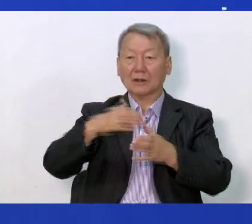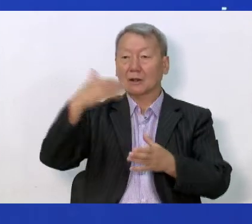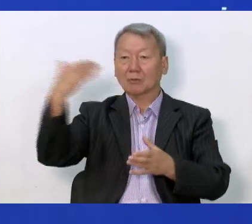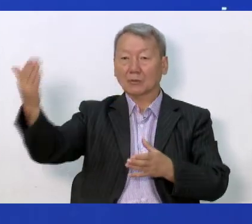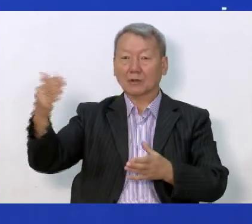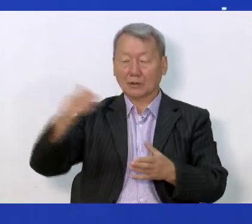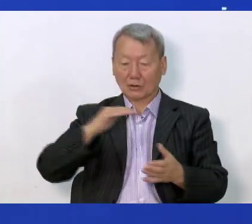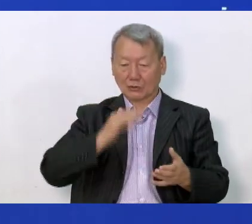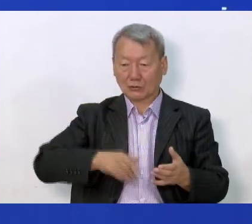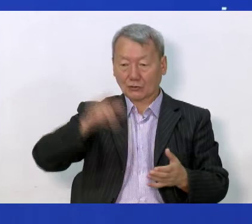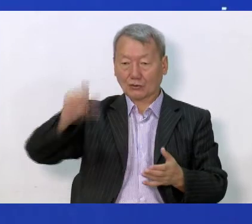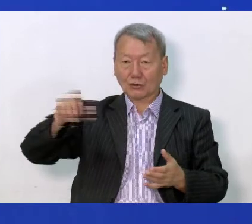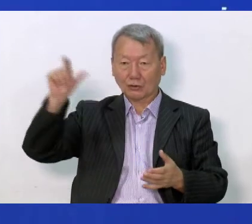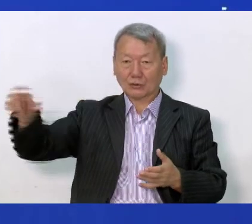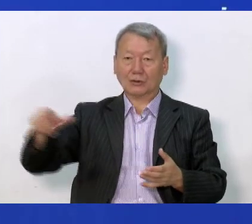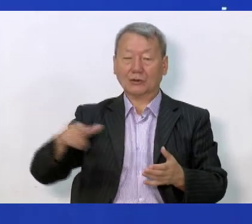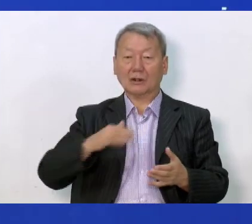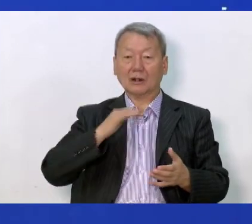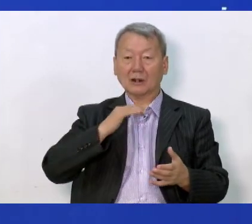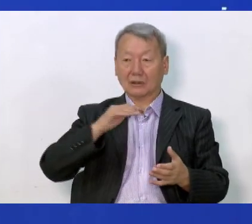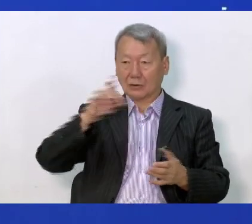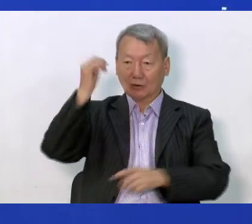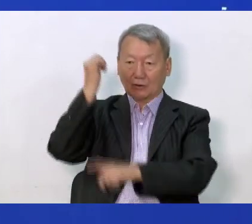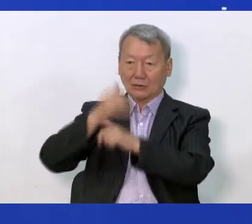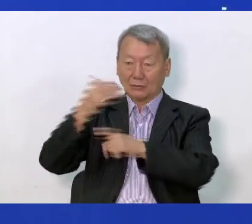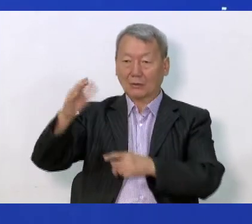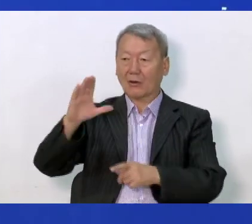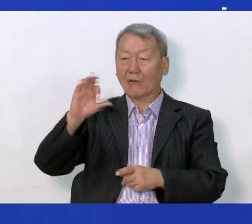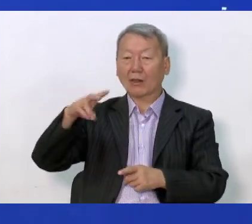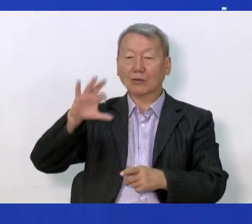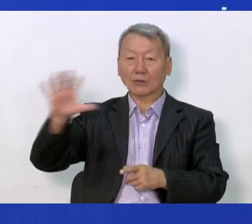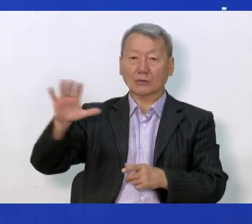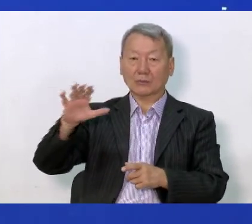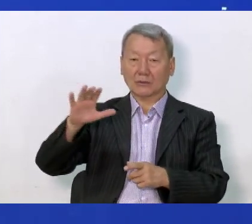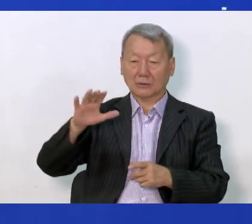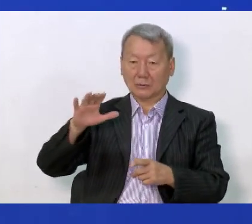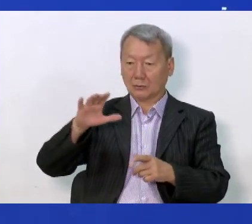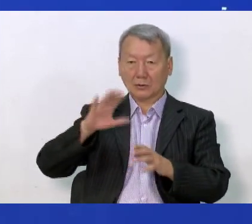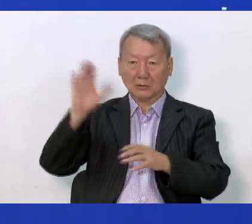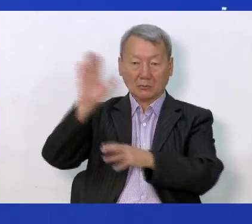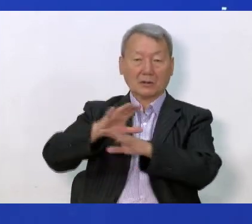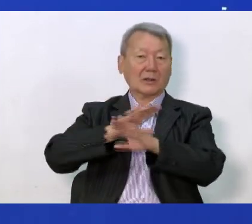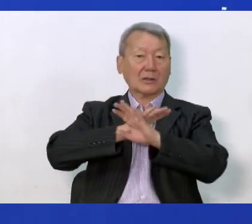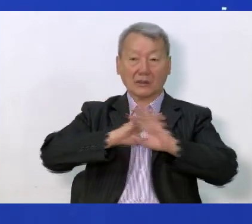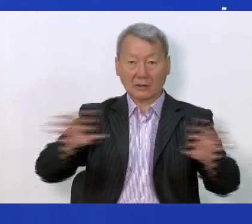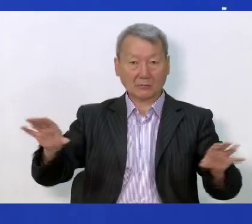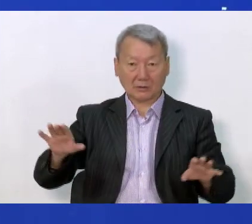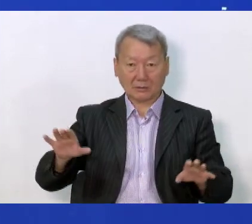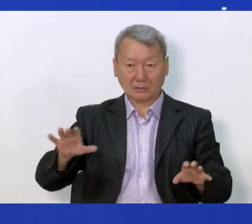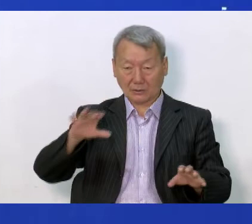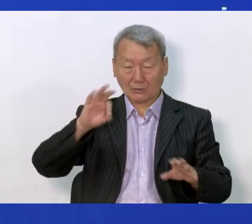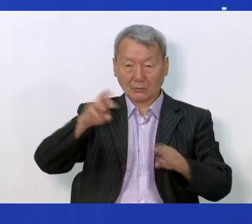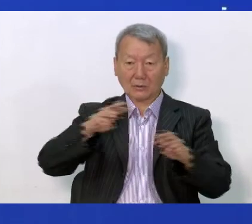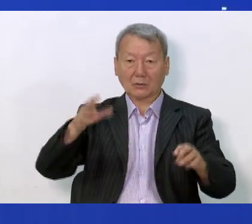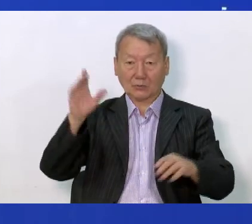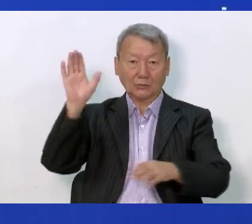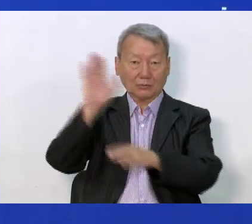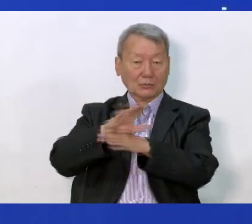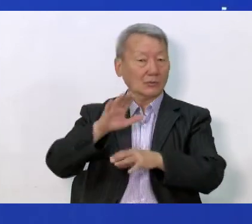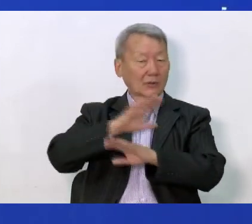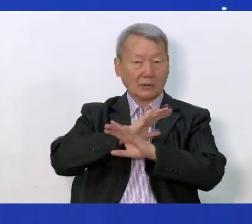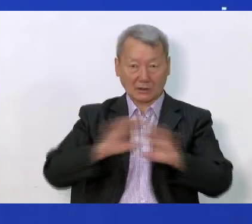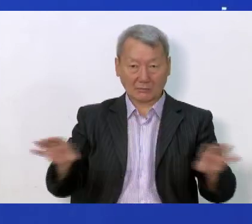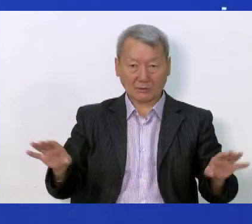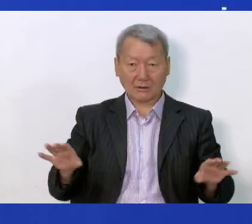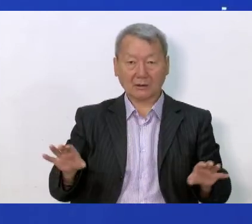стороны населения, со стороны бизнесменов, от волонтеров не было издано. Таких указаний